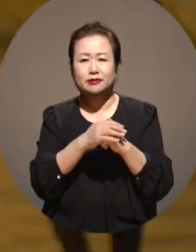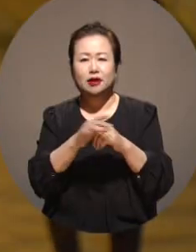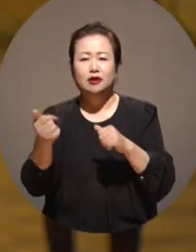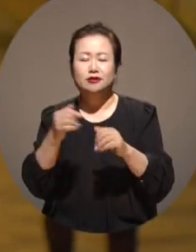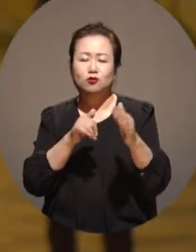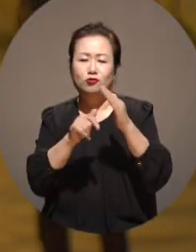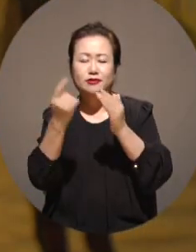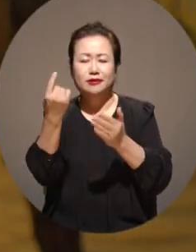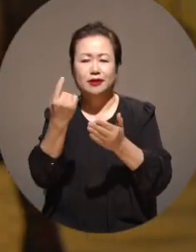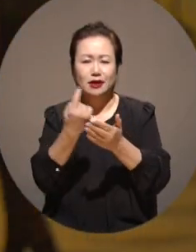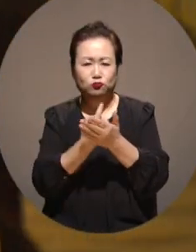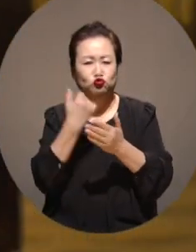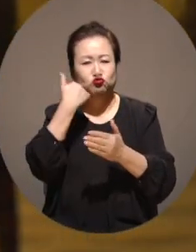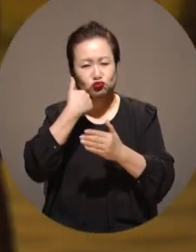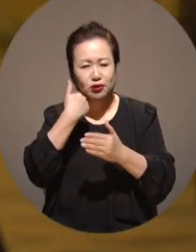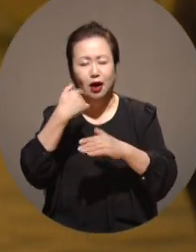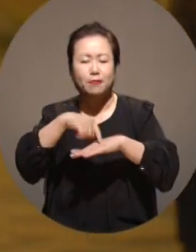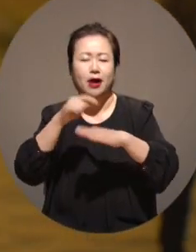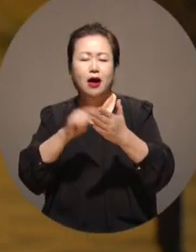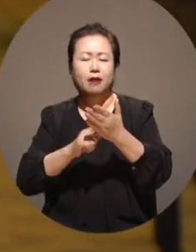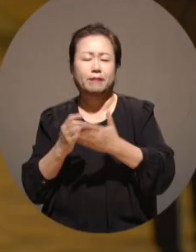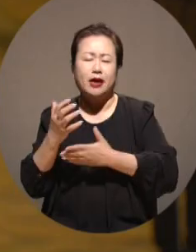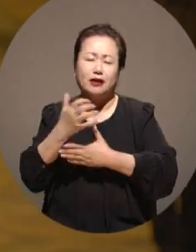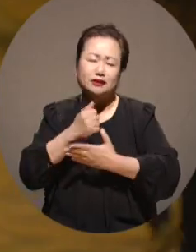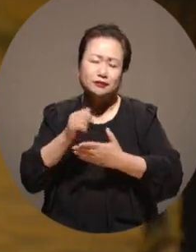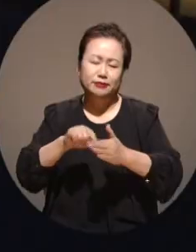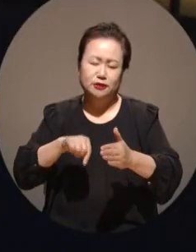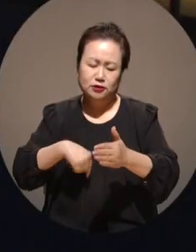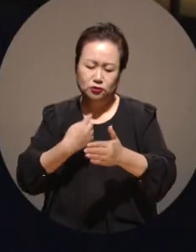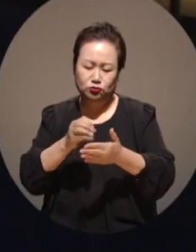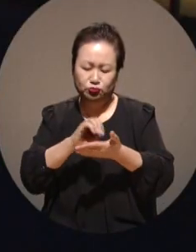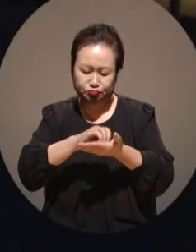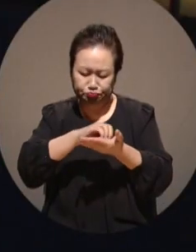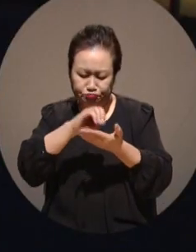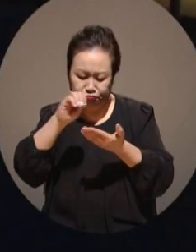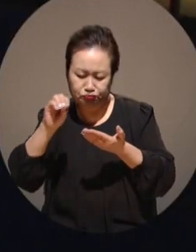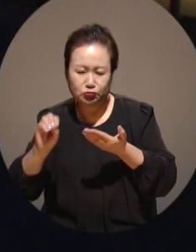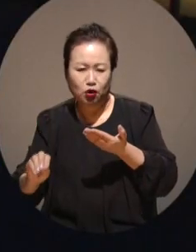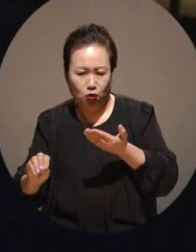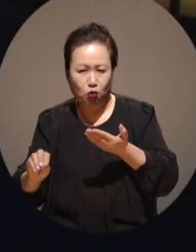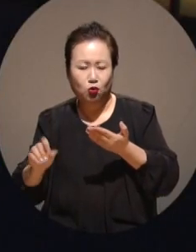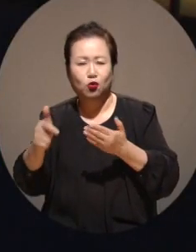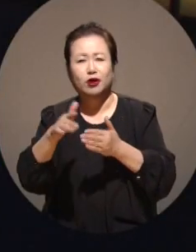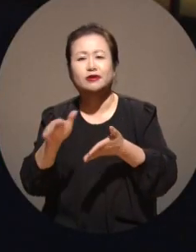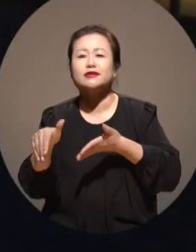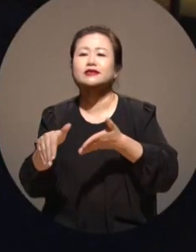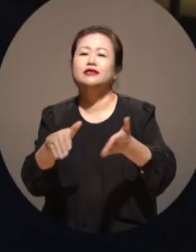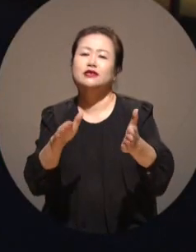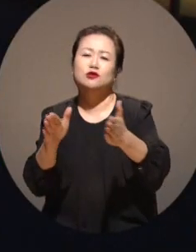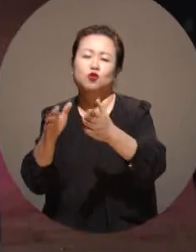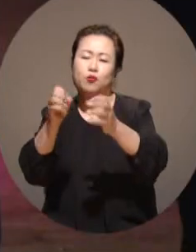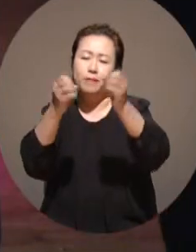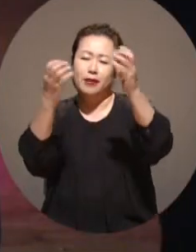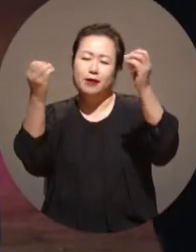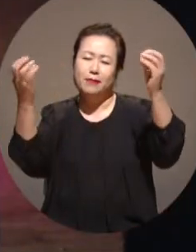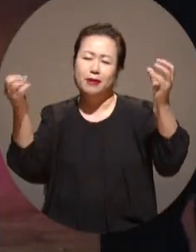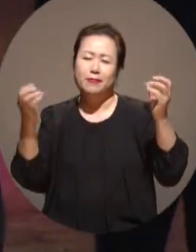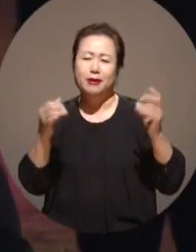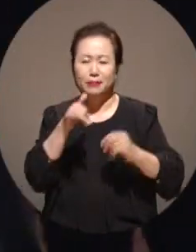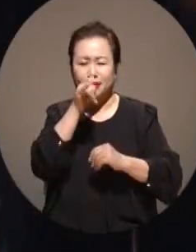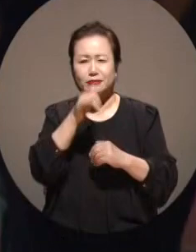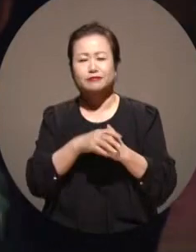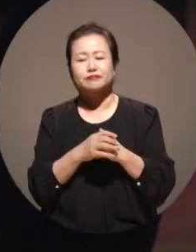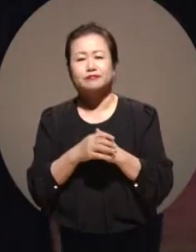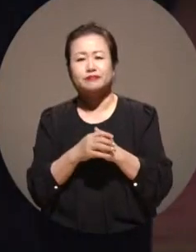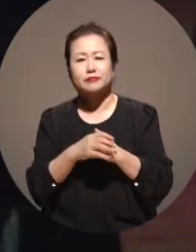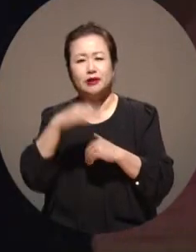첫눈이 누구나가 마음속에 무거운 짐을 스스로 내려놓고 간다는 무풍 한솔길도 연등이 환하게 밝혀줍니다